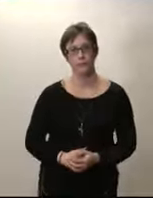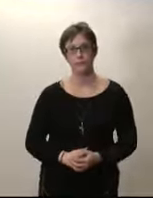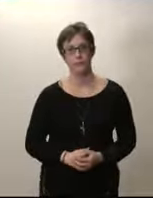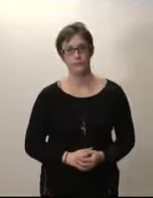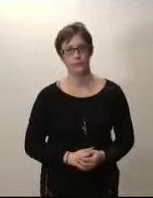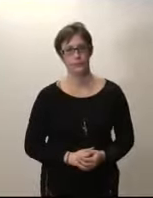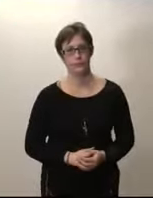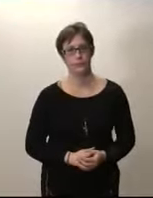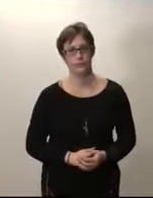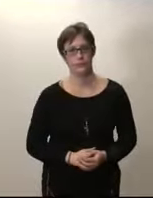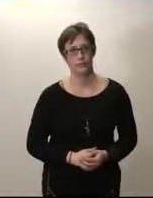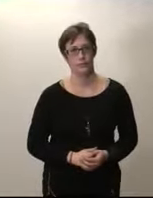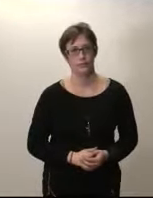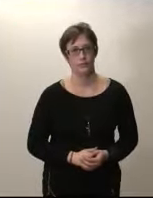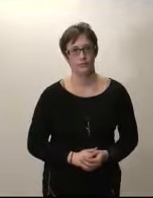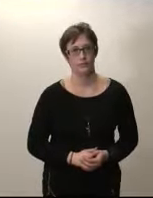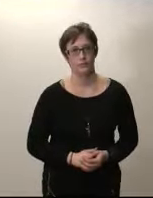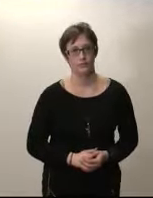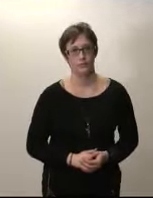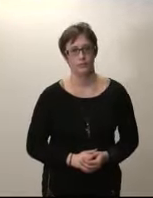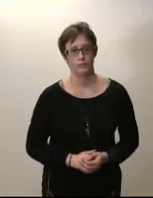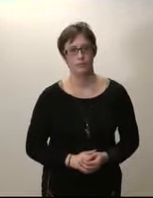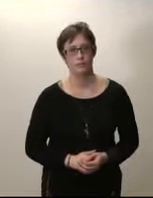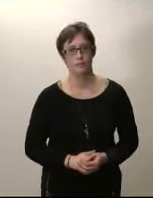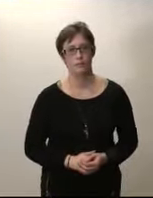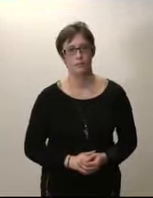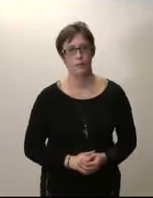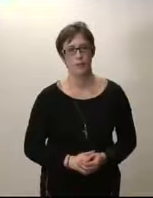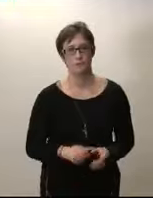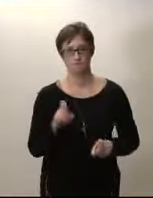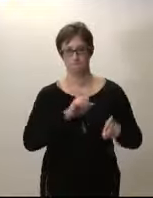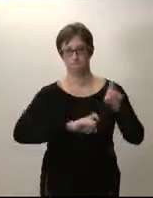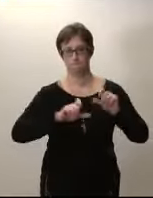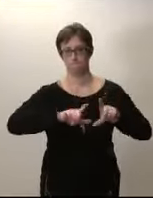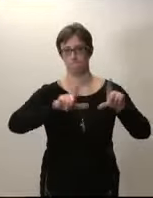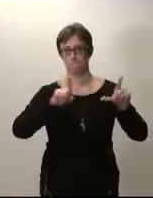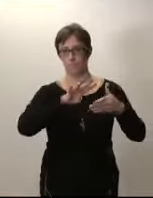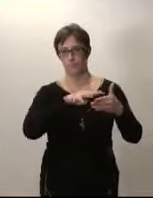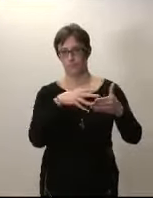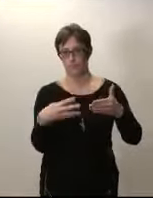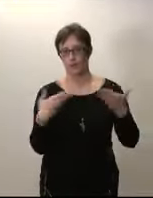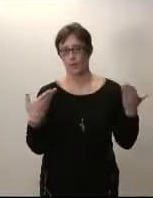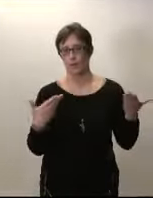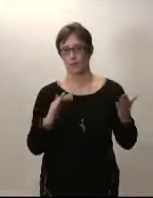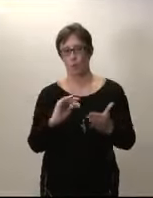Ensuite, on revient sur le même tableau que tout à l'heure, pour détailler maintenant les recettes de